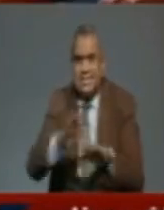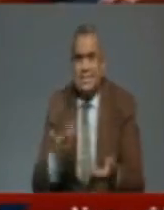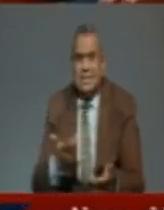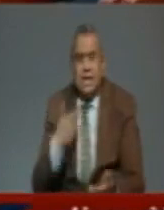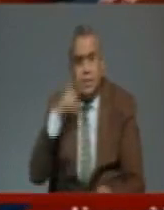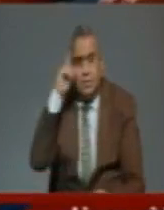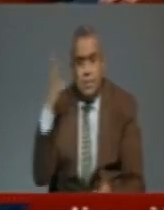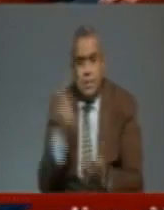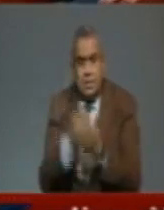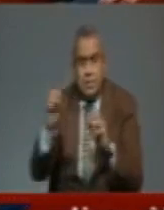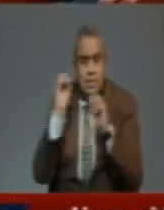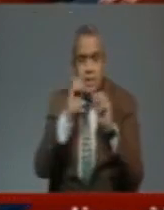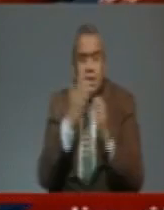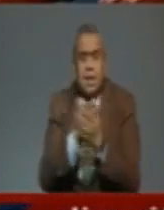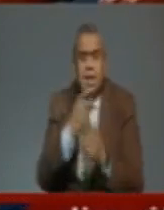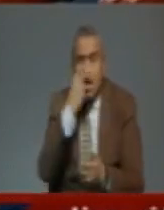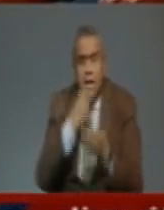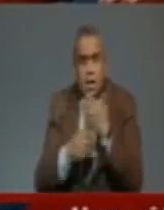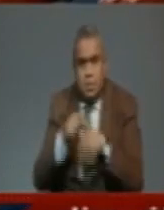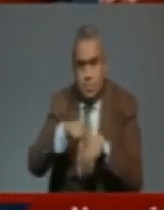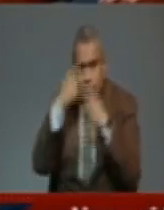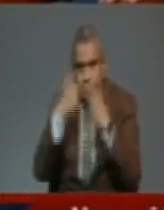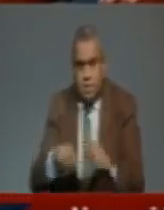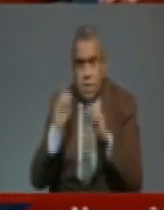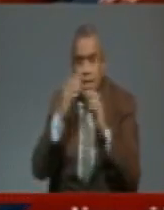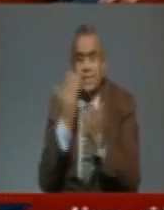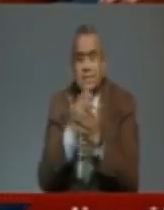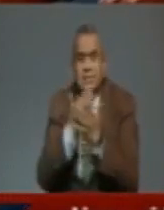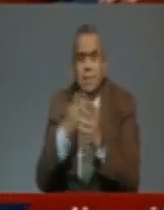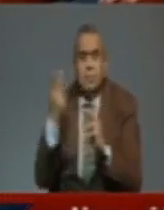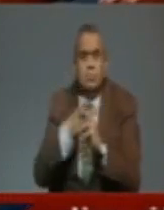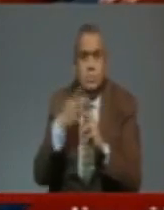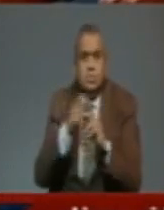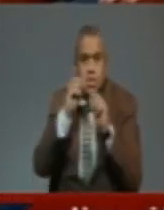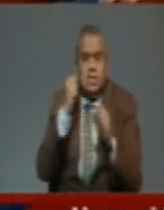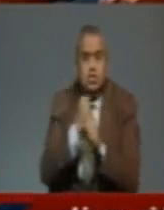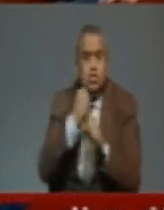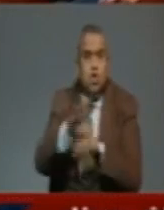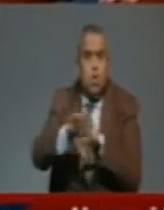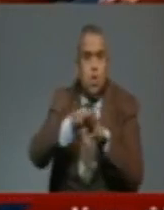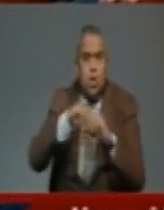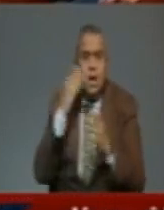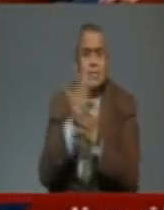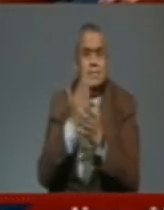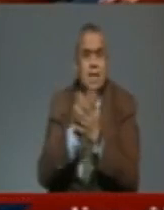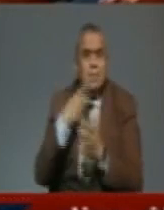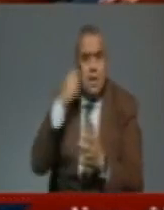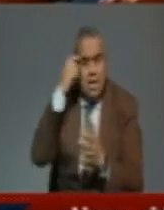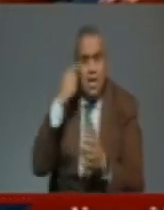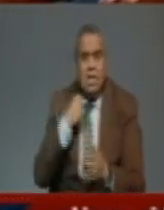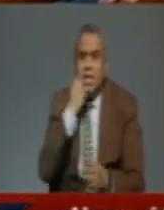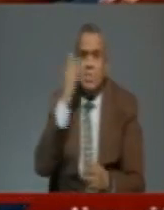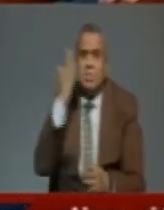الكلام دلوقتي ليه؟ لان هو وقته دلوقتي الناس تعرف ليه احنا بنعمل ده، ليه عملنا طابه